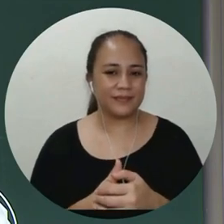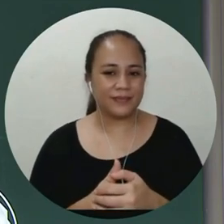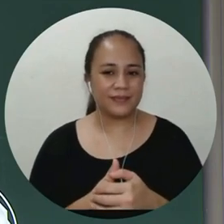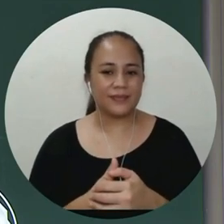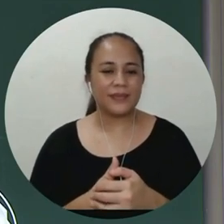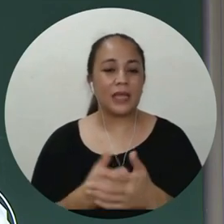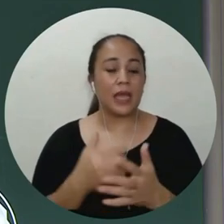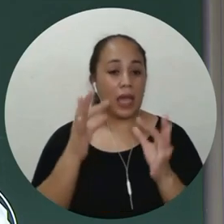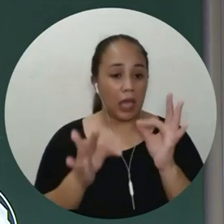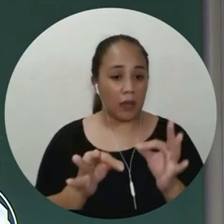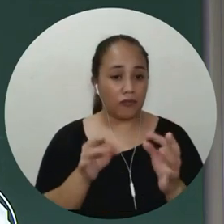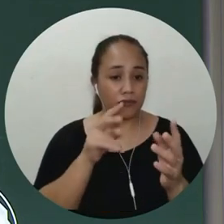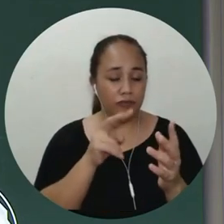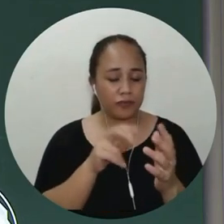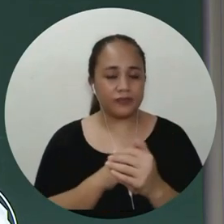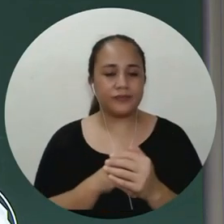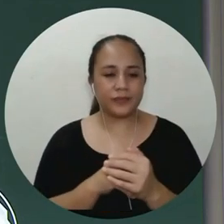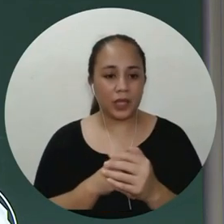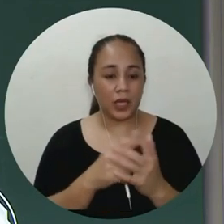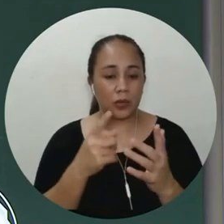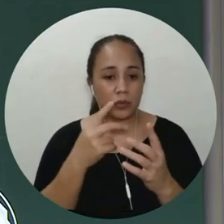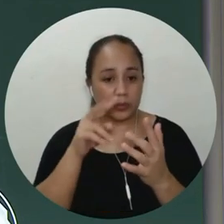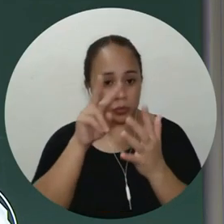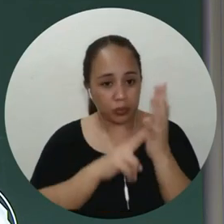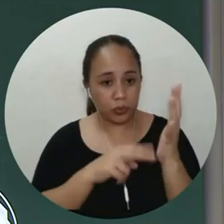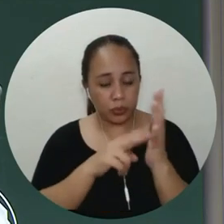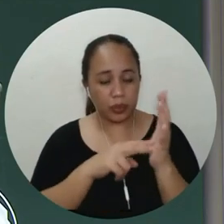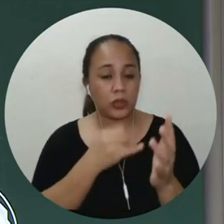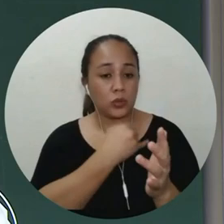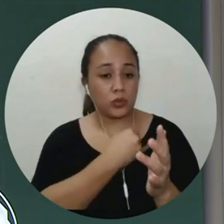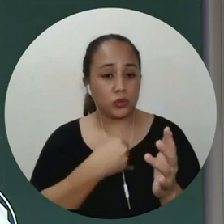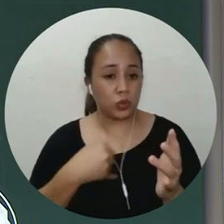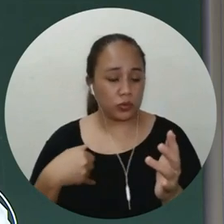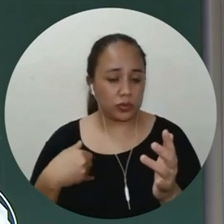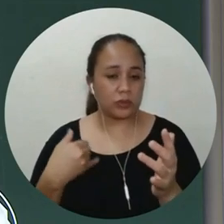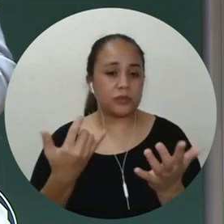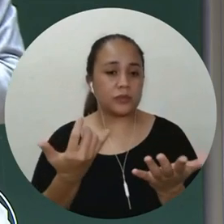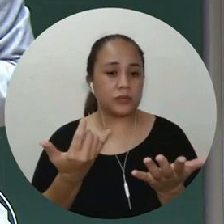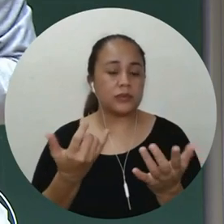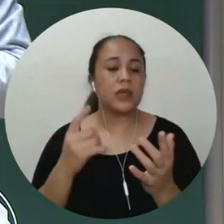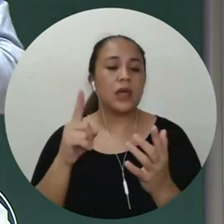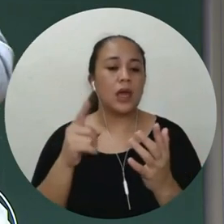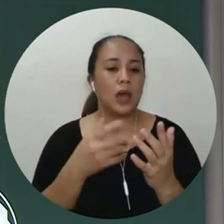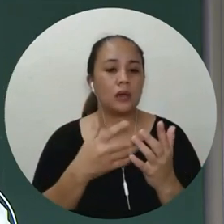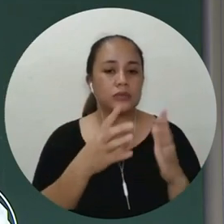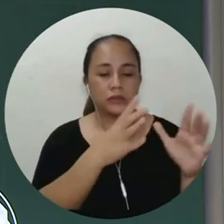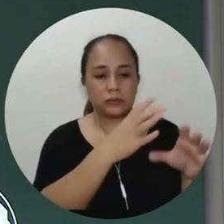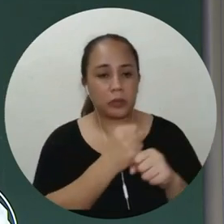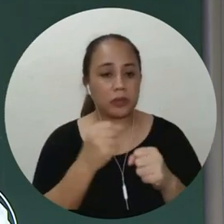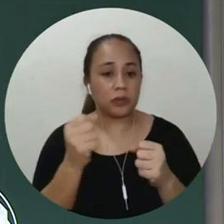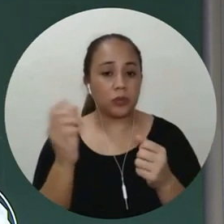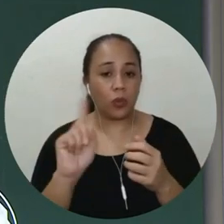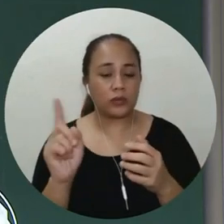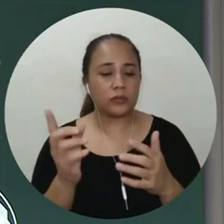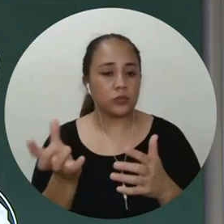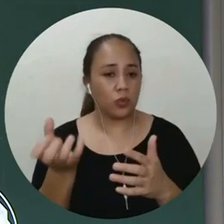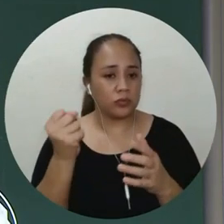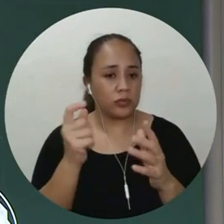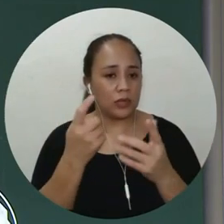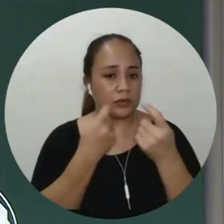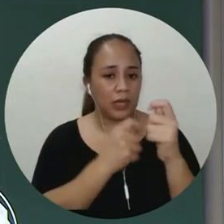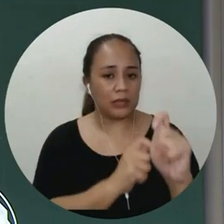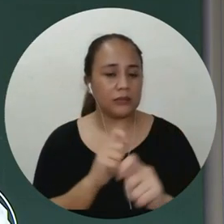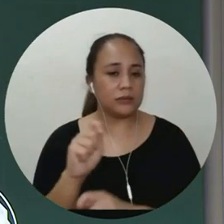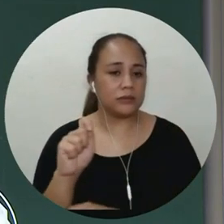If you look in the passage, Joseph outsourced his talents. 그래서 여러분이요, 이 영적